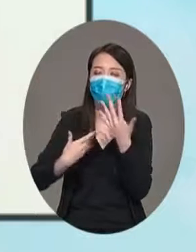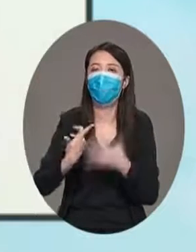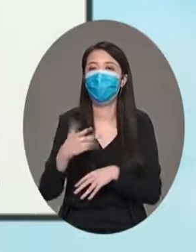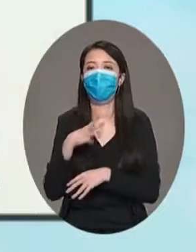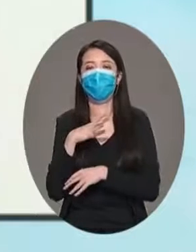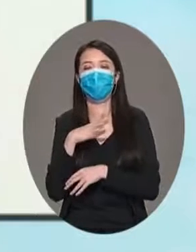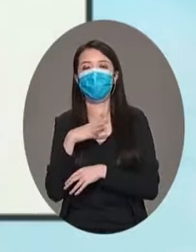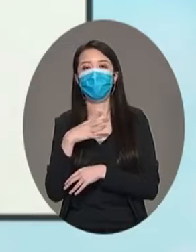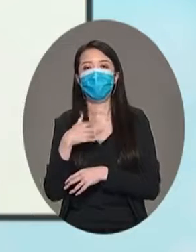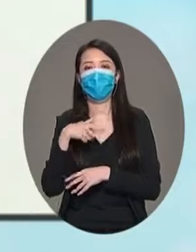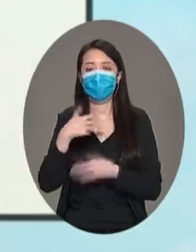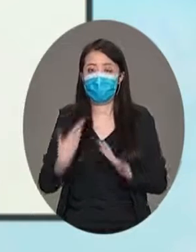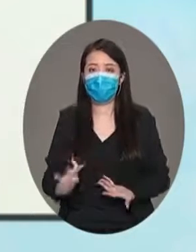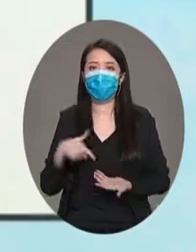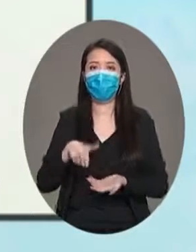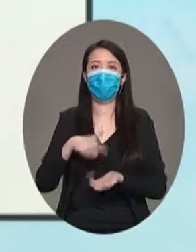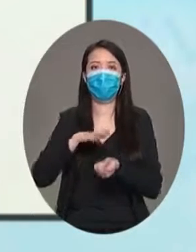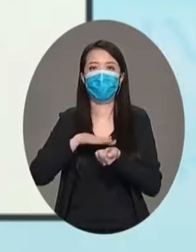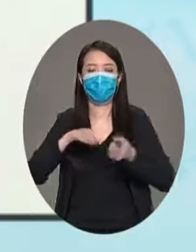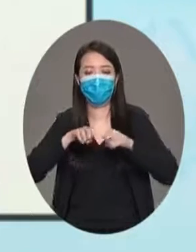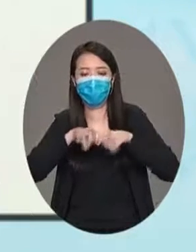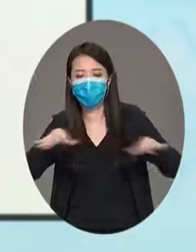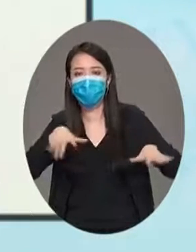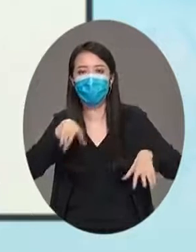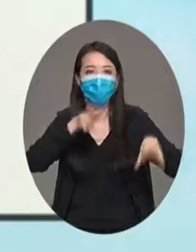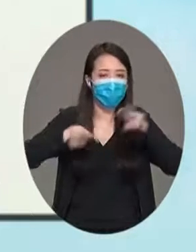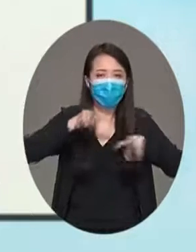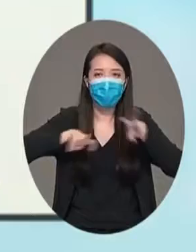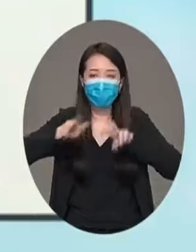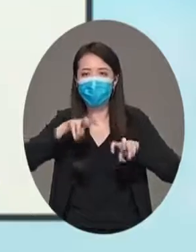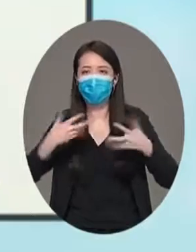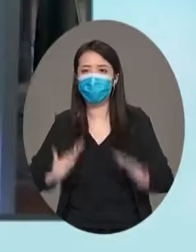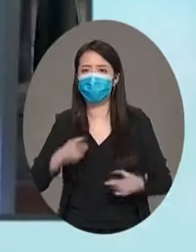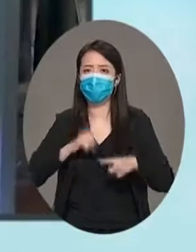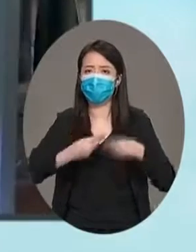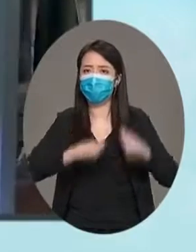个我们这次流行病学调查，看看我们社区感染的那个风险